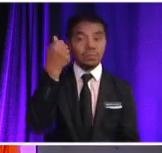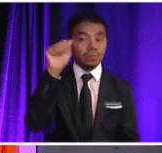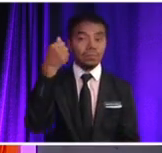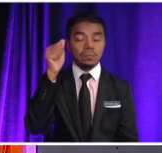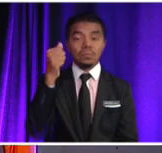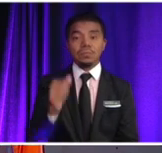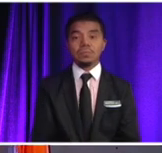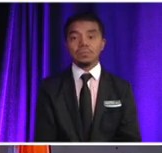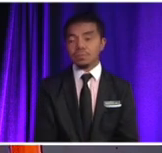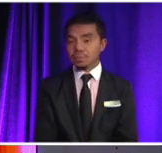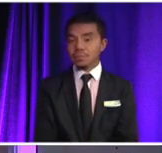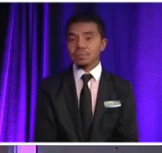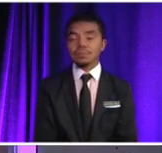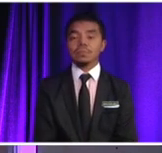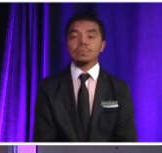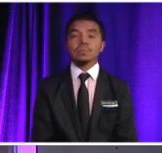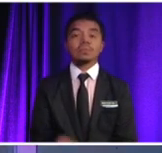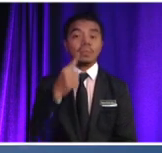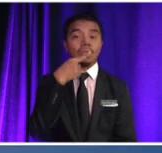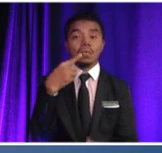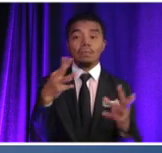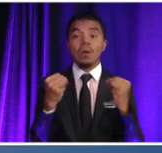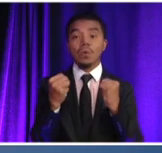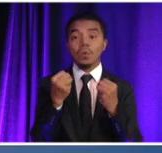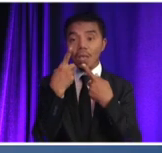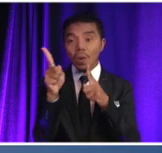sekarang siapa pulana membantu Cikgu